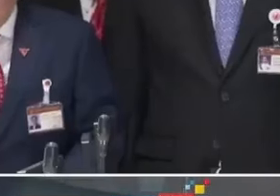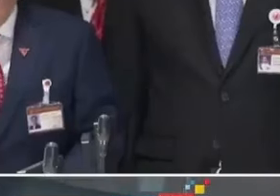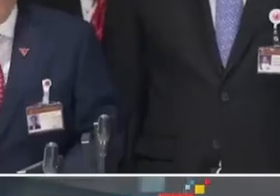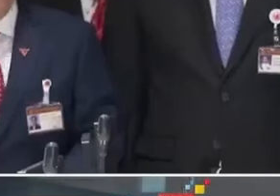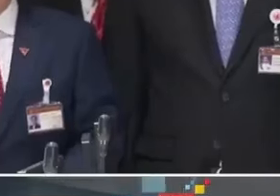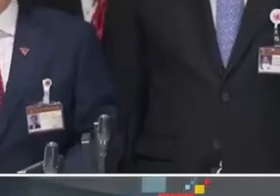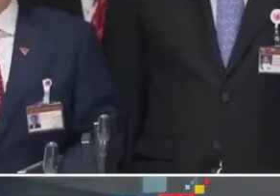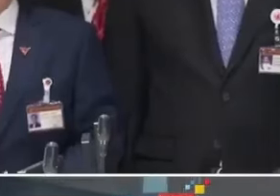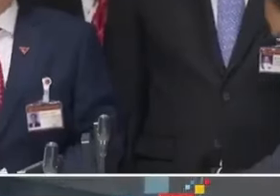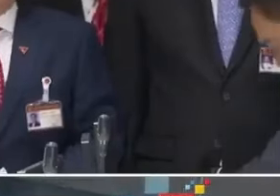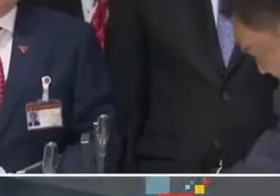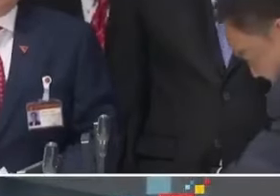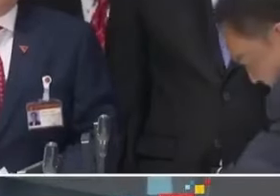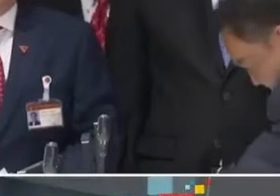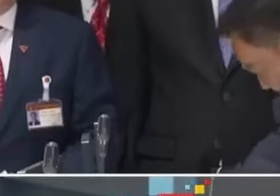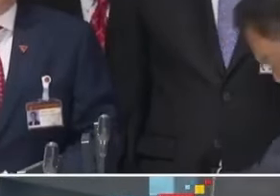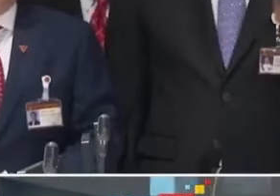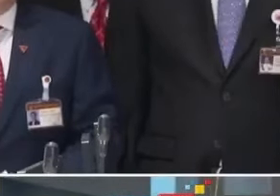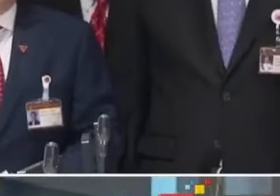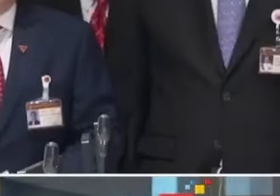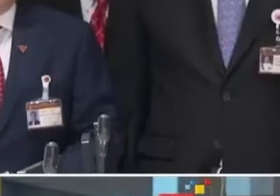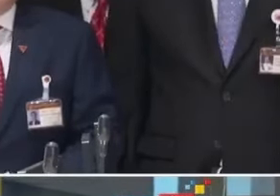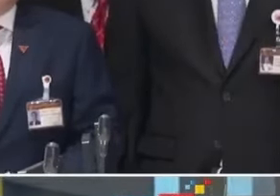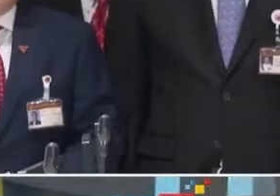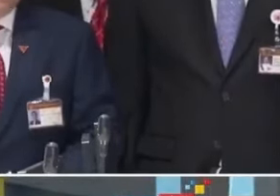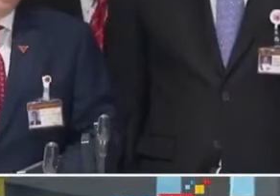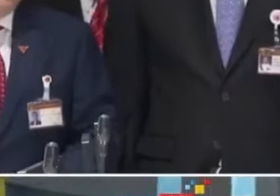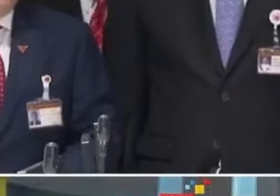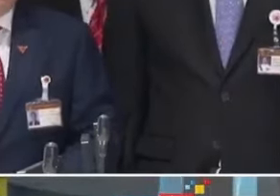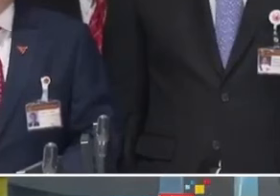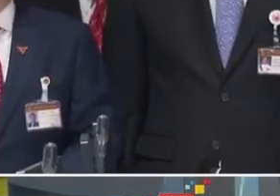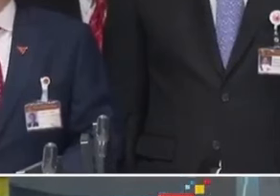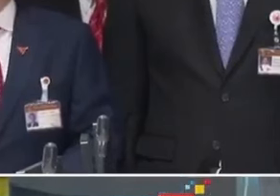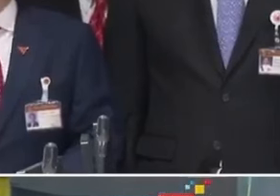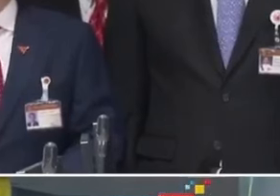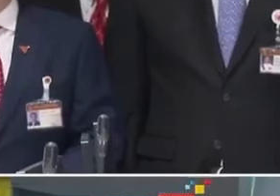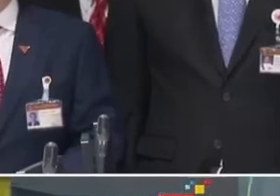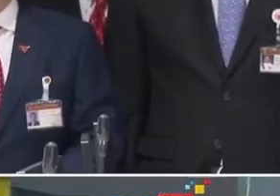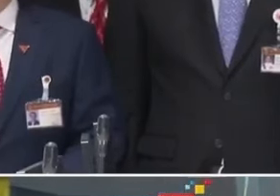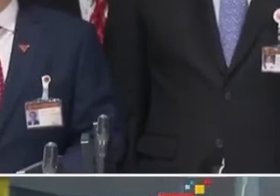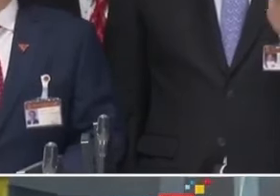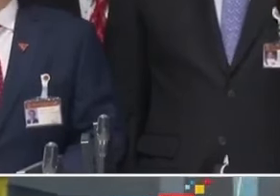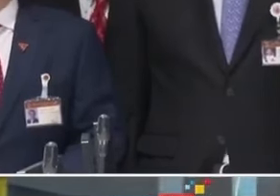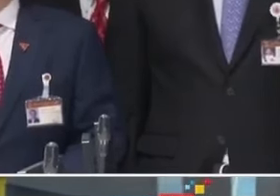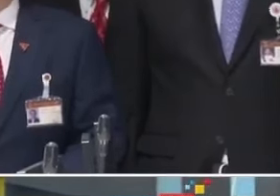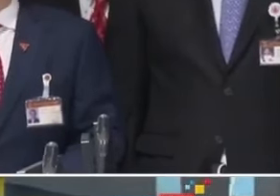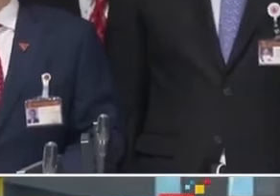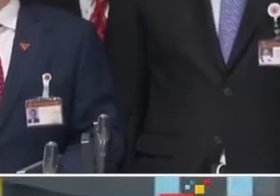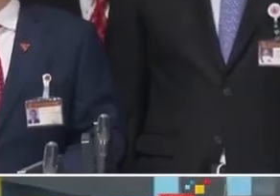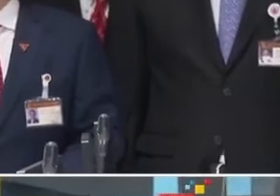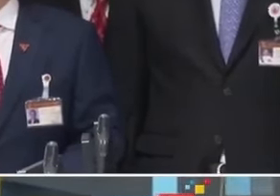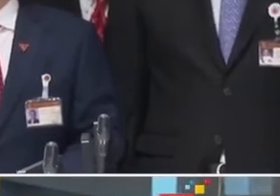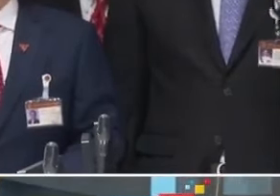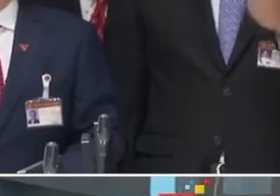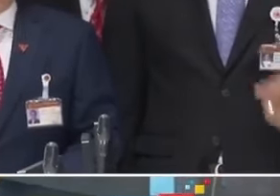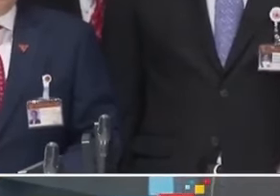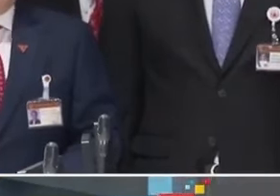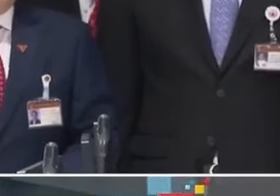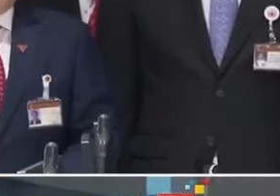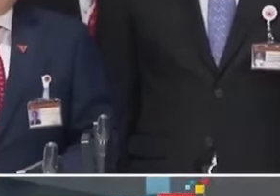ปั่นข้อมูลเนี่ยเหมือนกับว่าจะให้อยู่ในตำแหน่งต่อไปไม่ได้อีกแม้แต่วันเดียวไง ค่ะ แล้วทำไมไม่ซัด